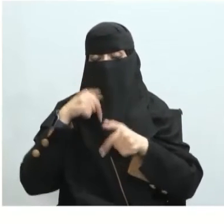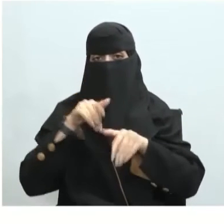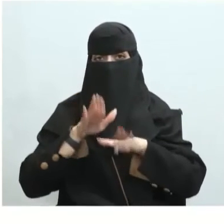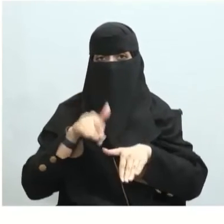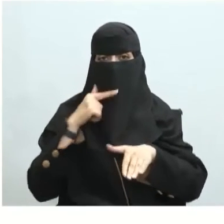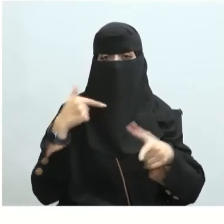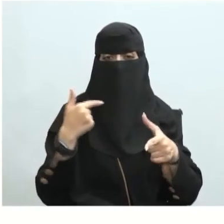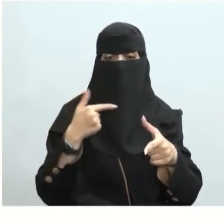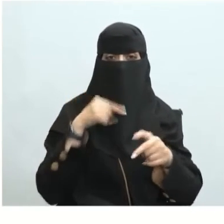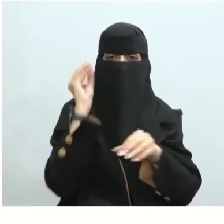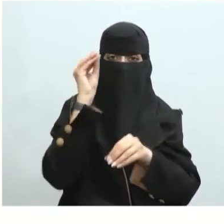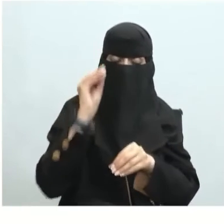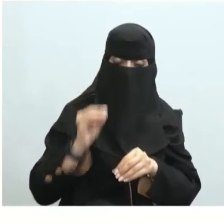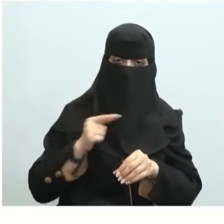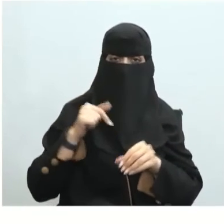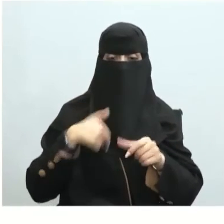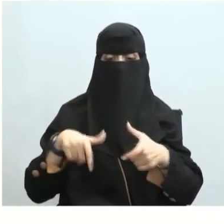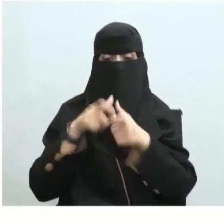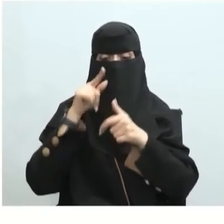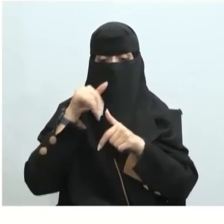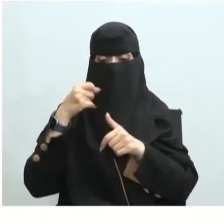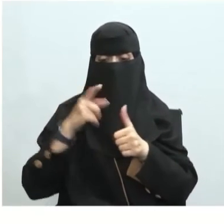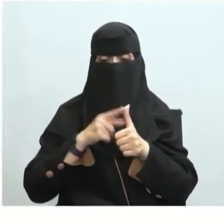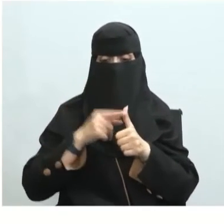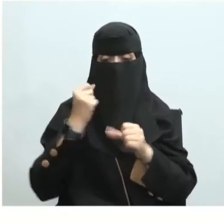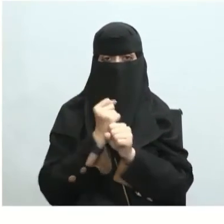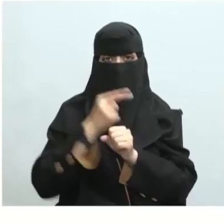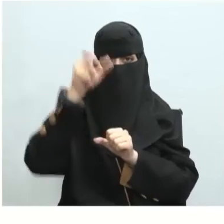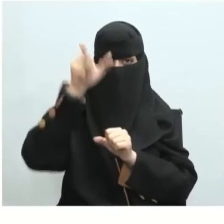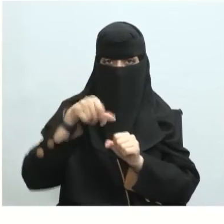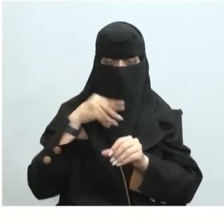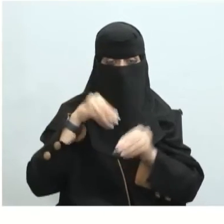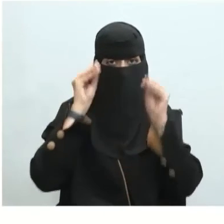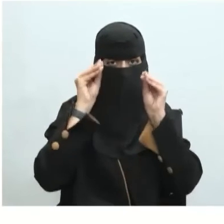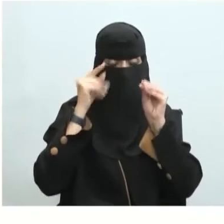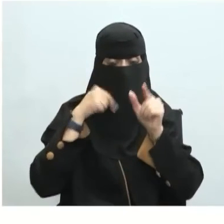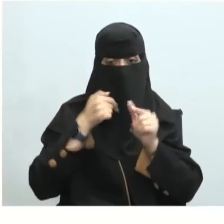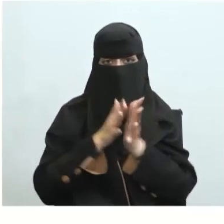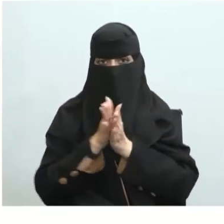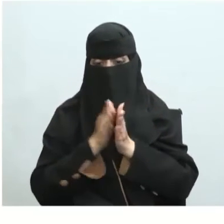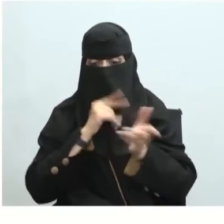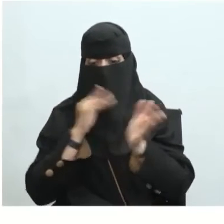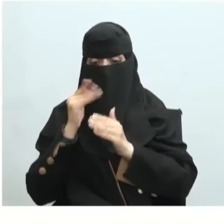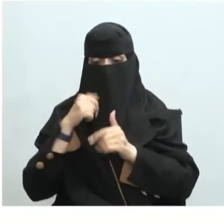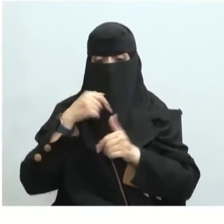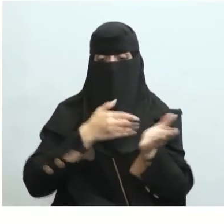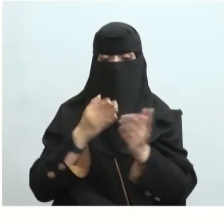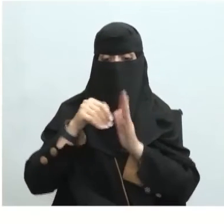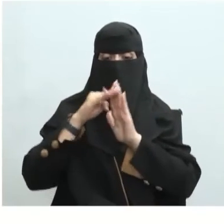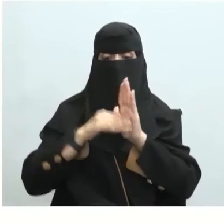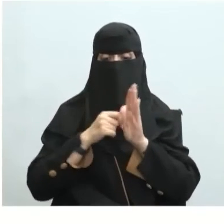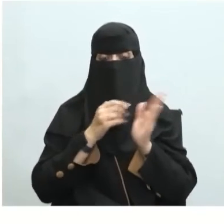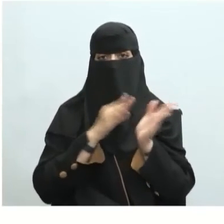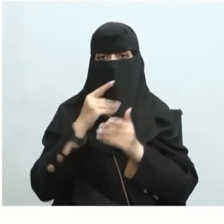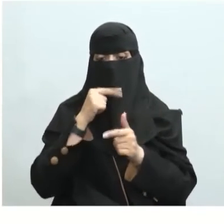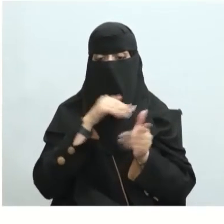التقرير عمل لقاء توعوي بحضور سعادتكم تقديم برامج تحت تحث على الحضور و وشكر لاداره المدرسه لدعمها الدائم للطلاب